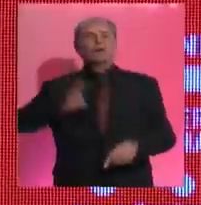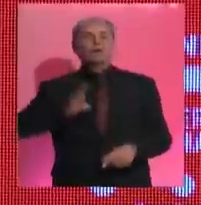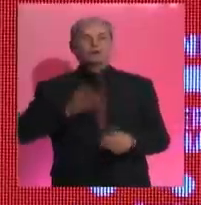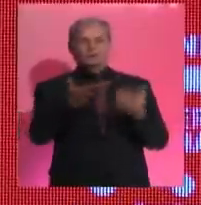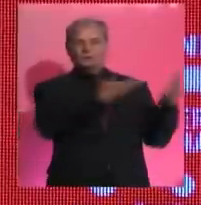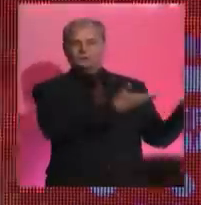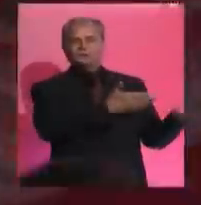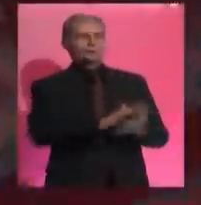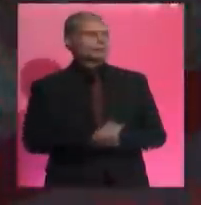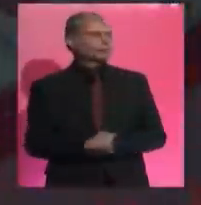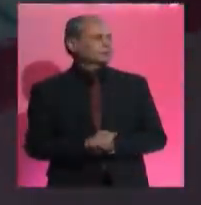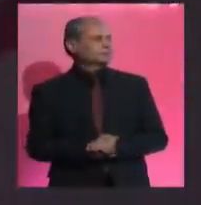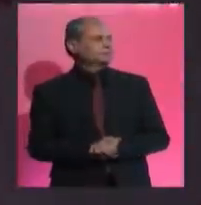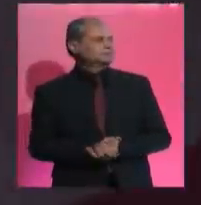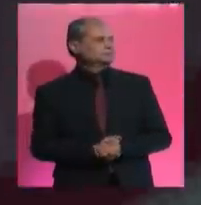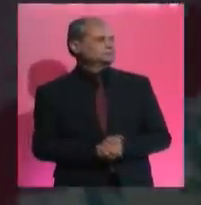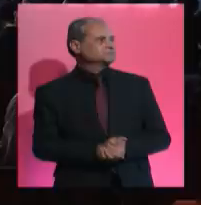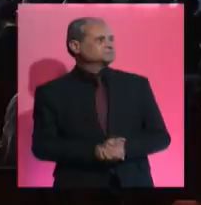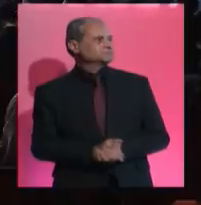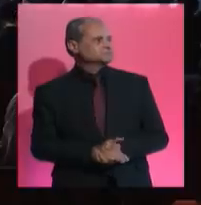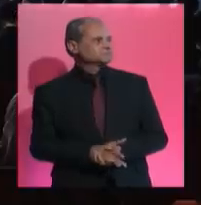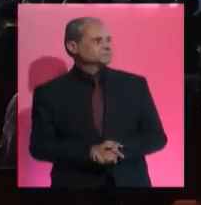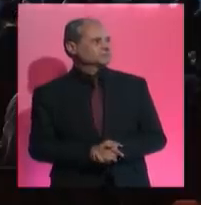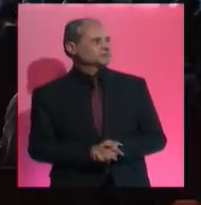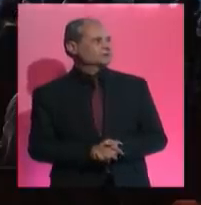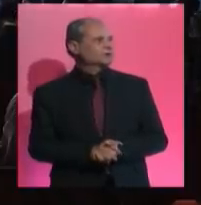bu işlemi arz ederim buyursunlar Efendim